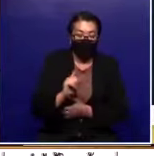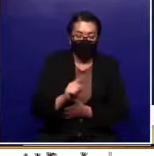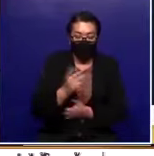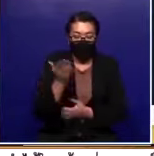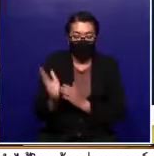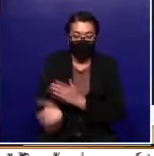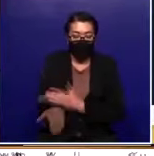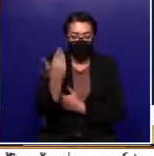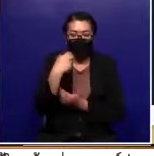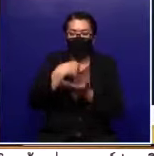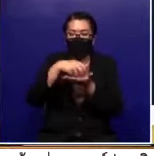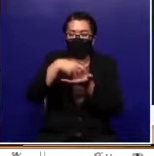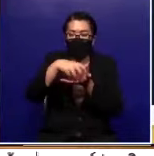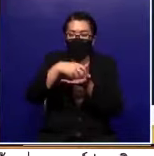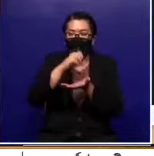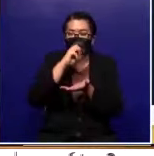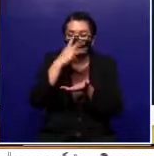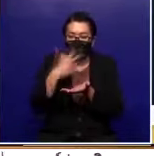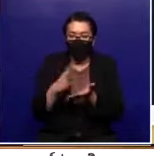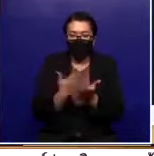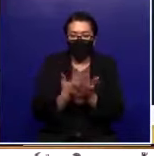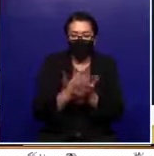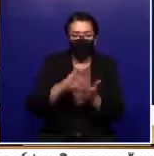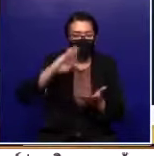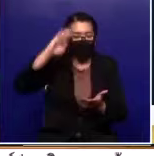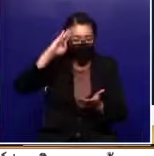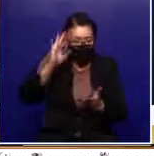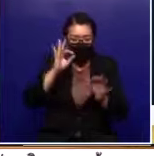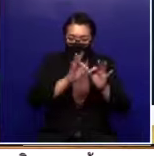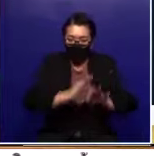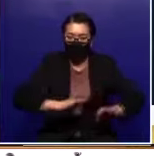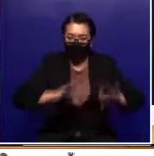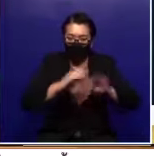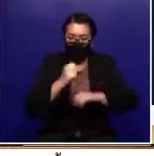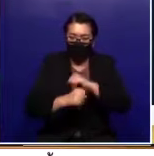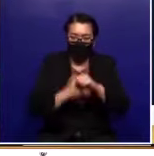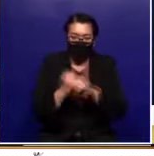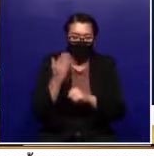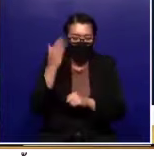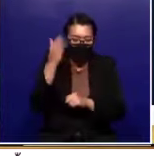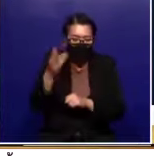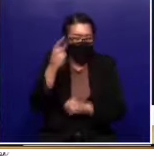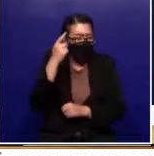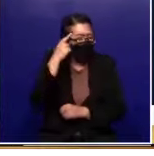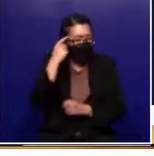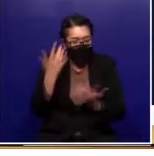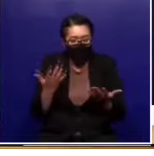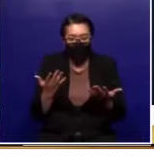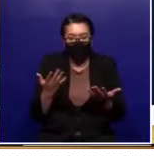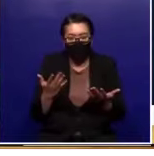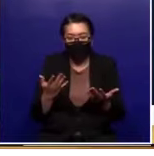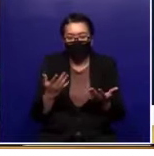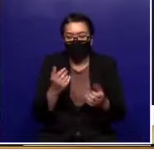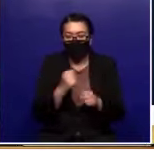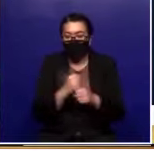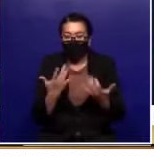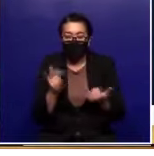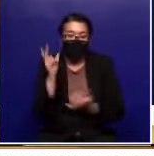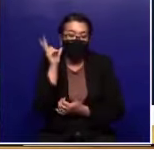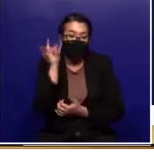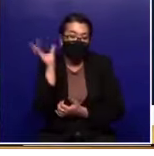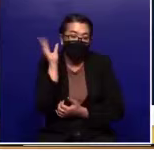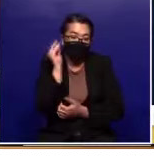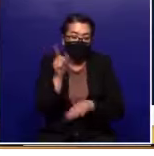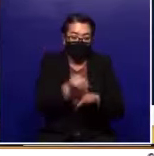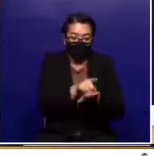วงเช้ายังนึกไม่ออกเลยครับว่าปีหน้านี่พวกเราจะอยู่กันยังไงวันนี้ก็รับข่าวครับบอกรถถังมาส่